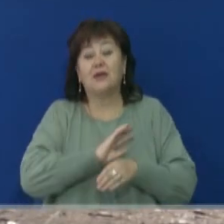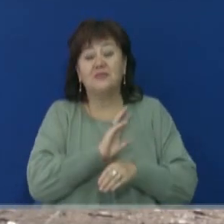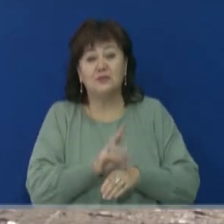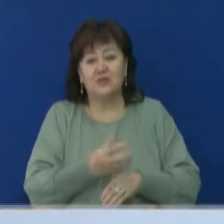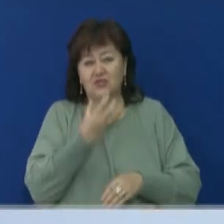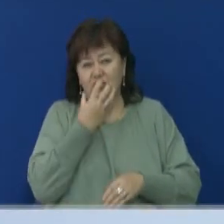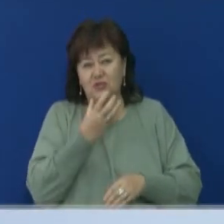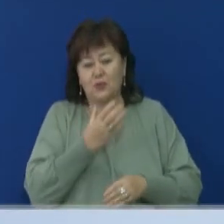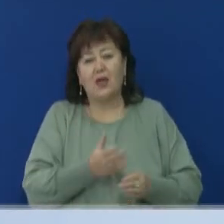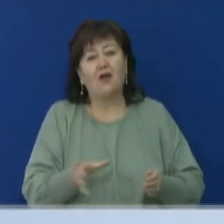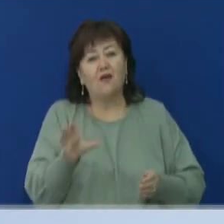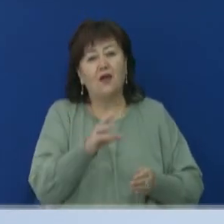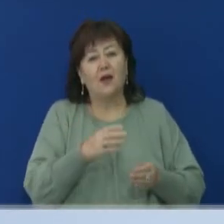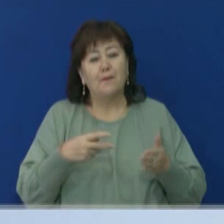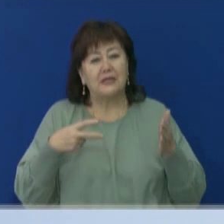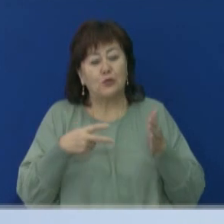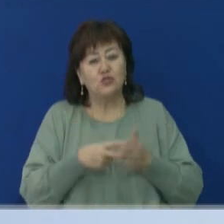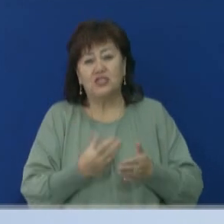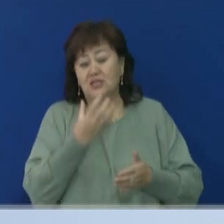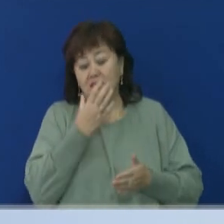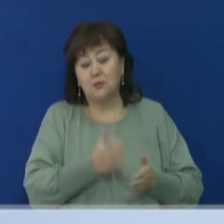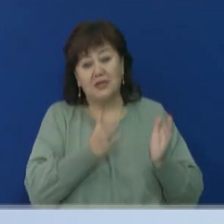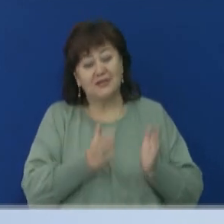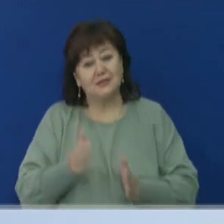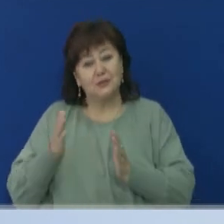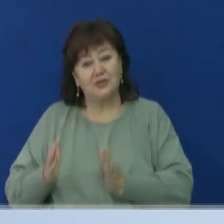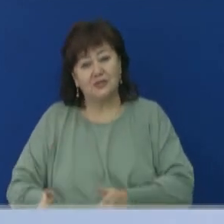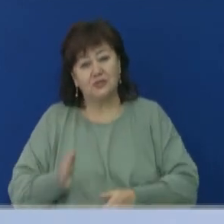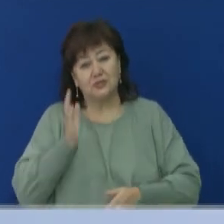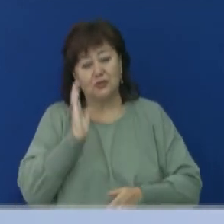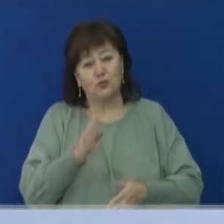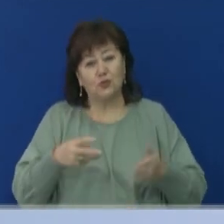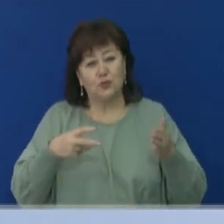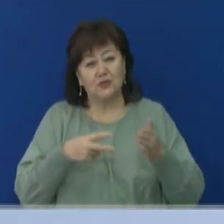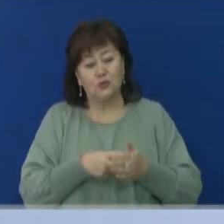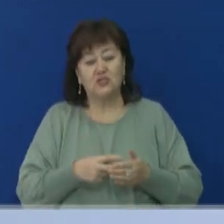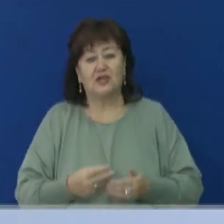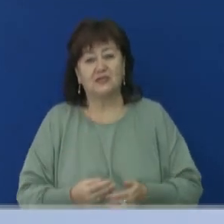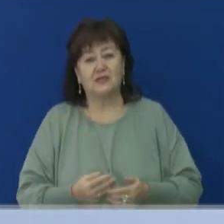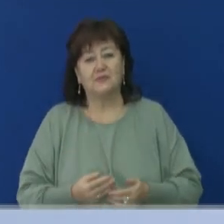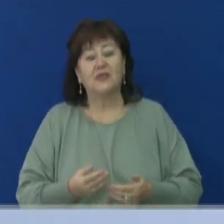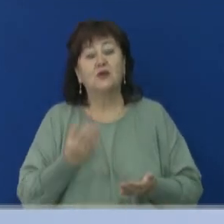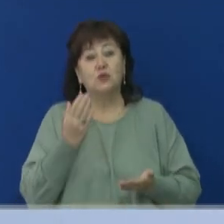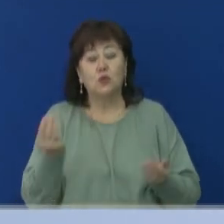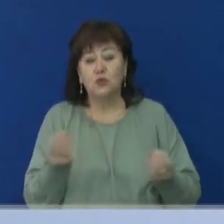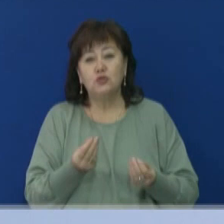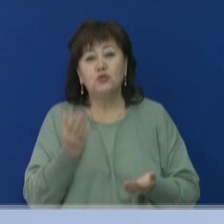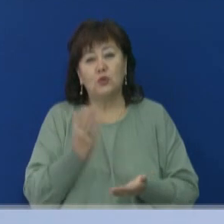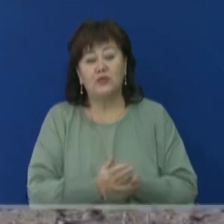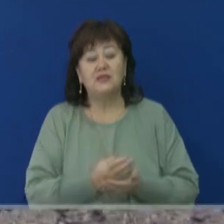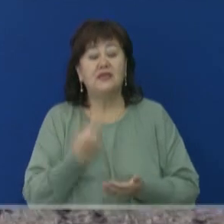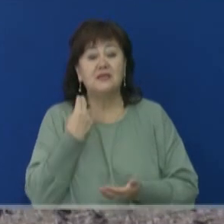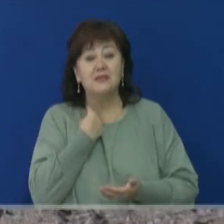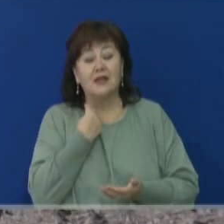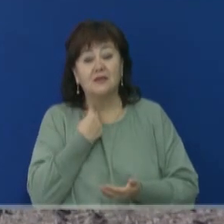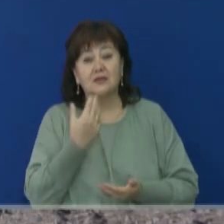беру кезең-кезеңмен жүргізіледі. Сондай-ақ тұрғын үй коммуналдық шаруашылық бөлімінде семейліктердің жылу бойынша қарыздары туралы айтылды деп хабарлайды